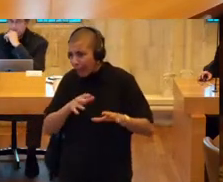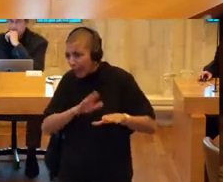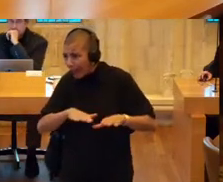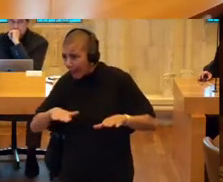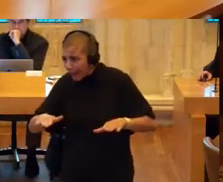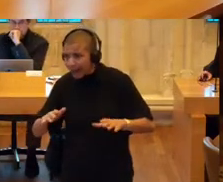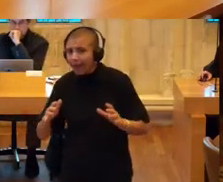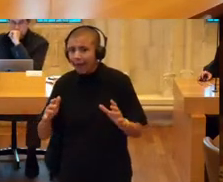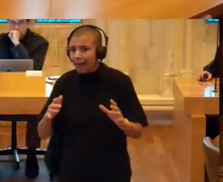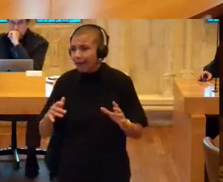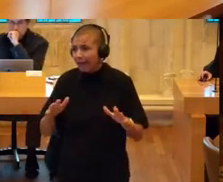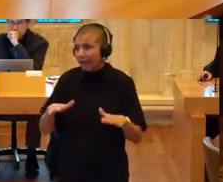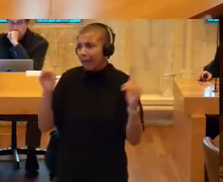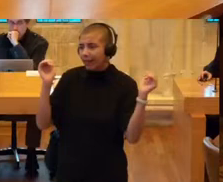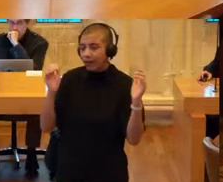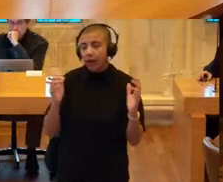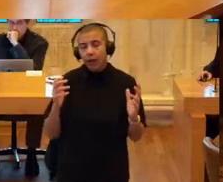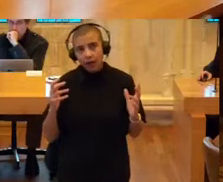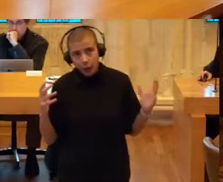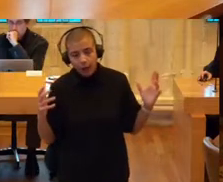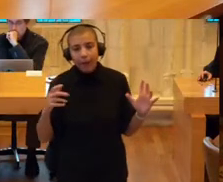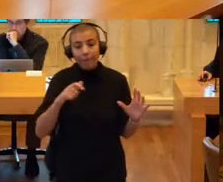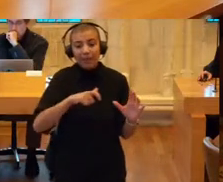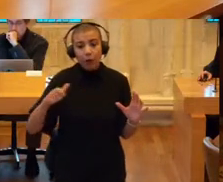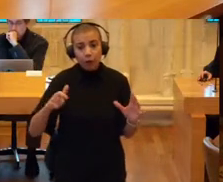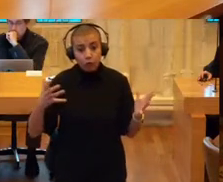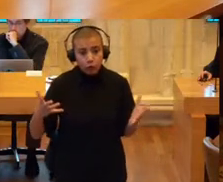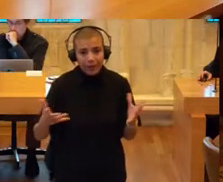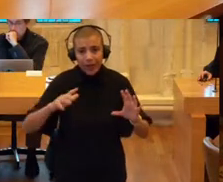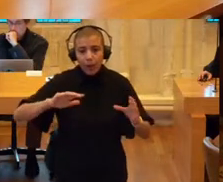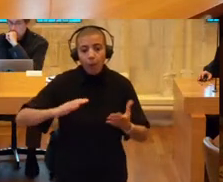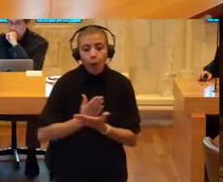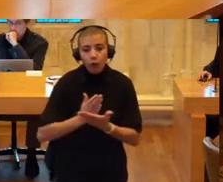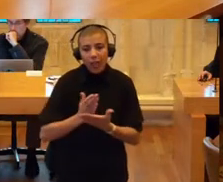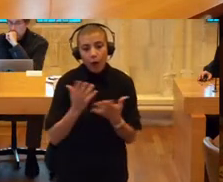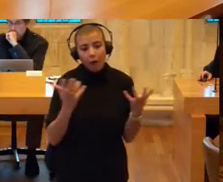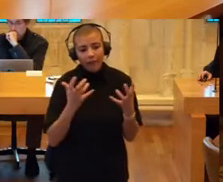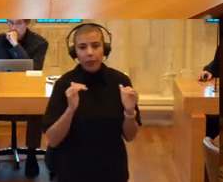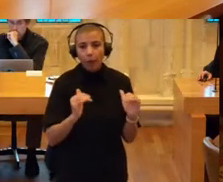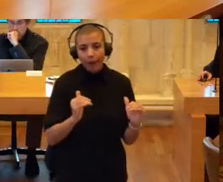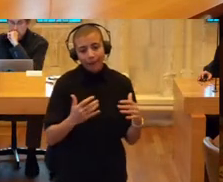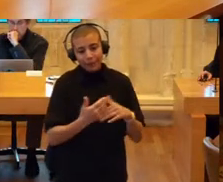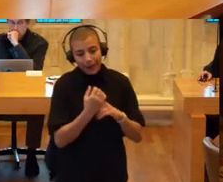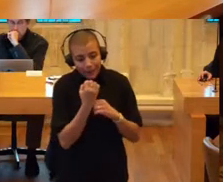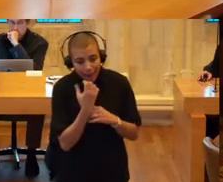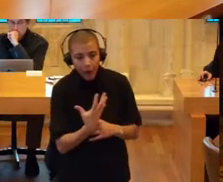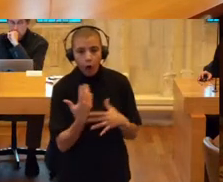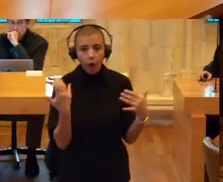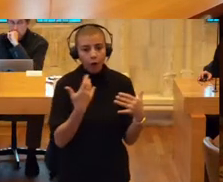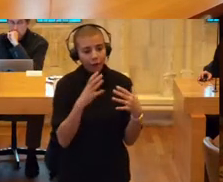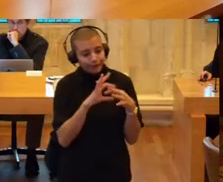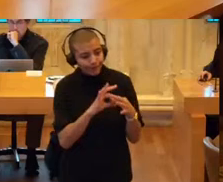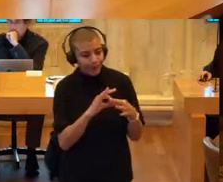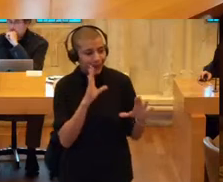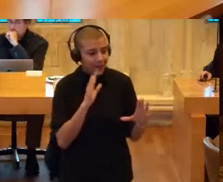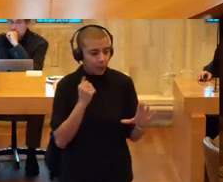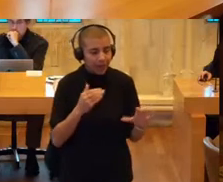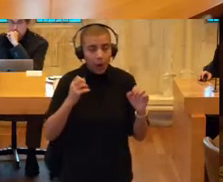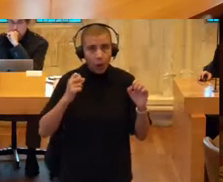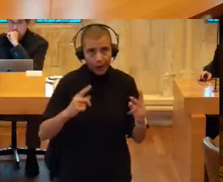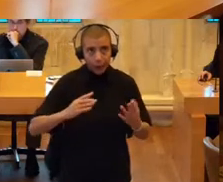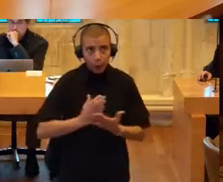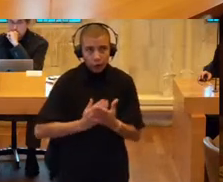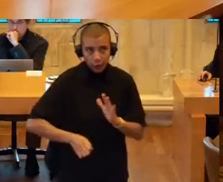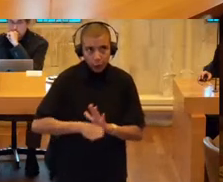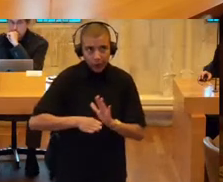être agréables, ont changer le projet initial, ce qu'on avait l'idée lors d'une dernière délibération, pour revenir à un